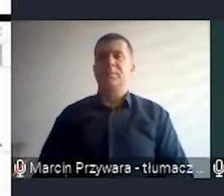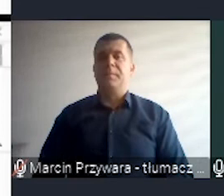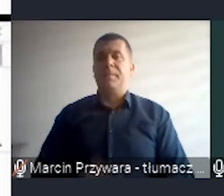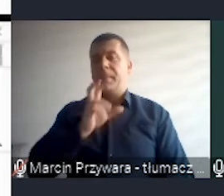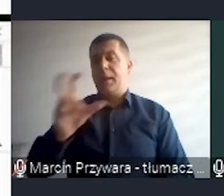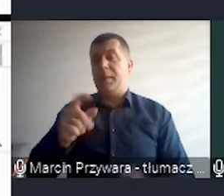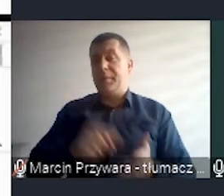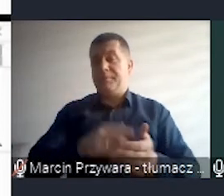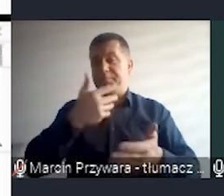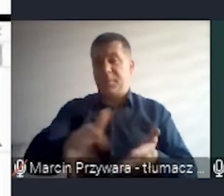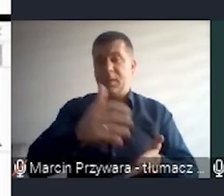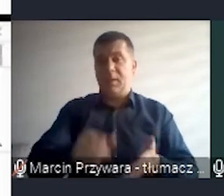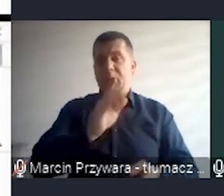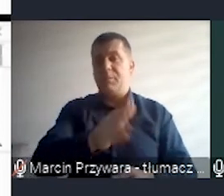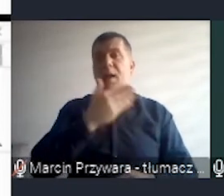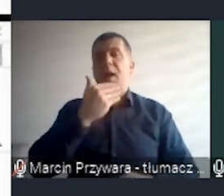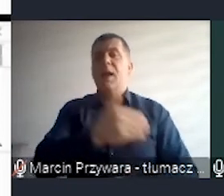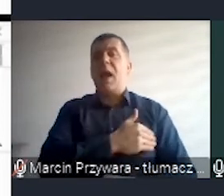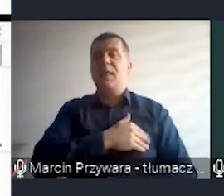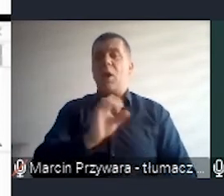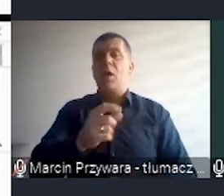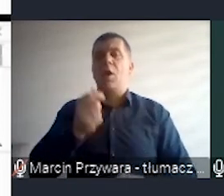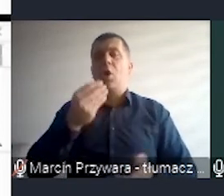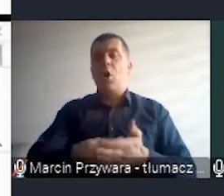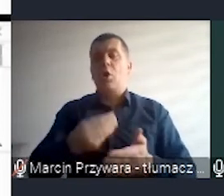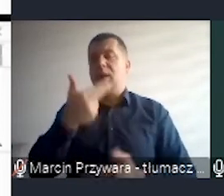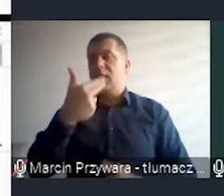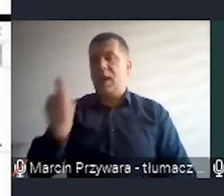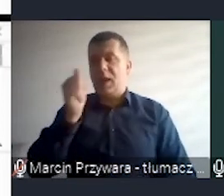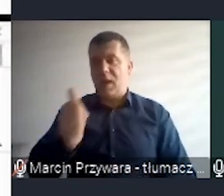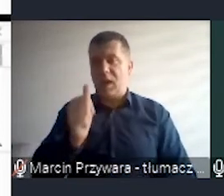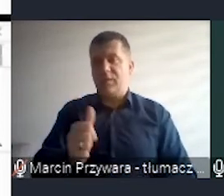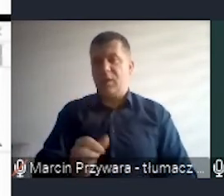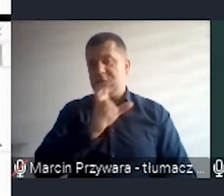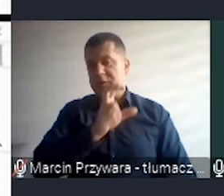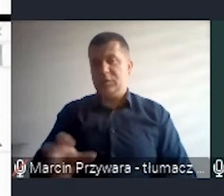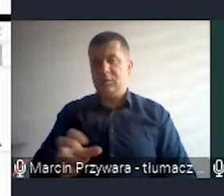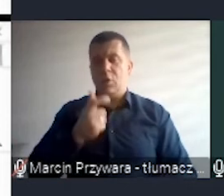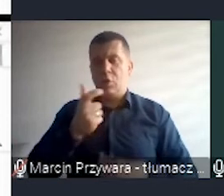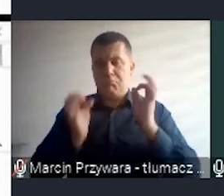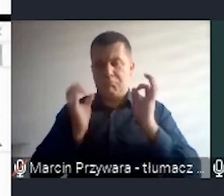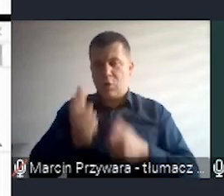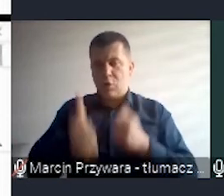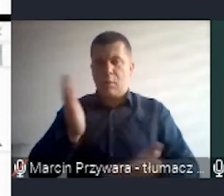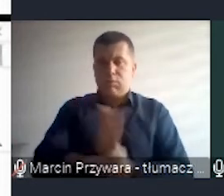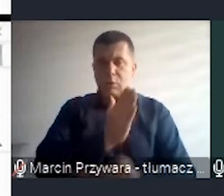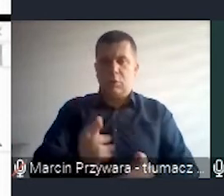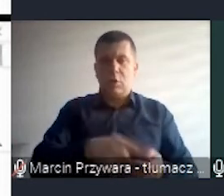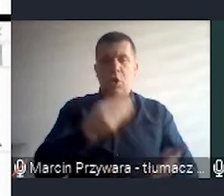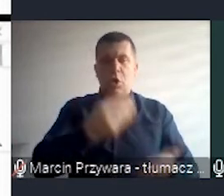przypadkiem wydatki nie znajdują się w katalogu kosztów niekwalifikowalnych, czy właściwie dzielę koszty pośrednie i